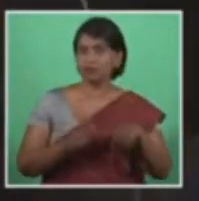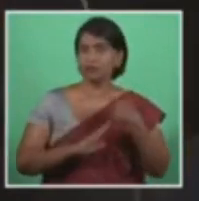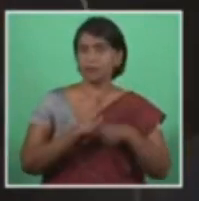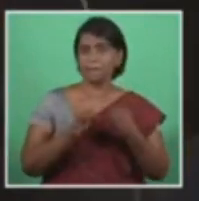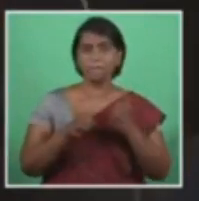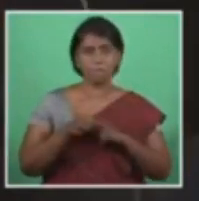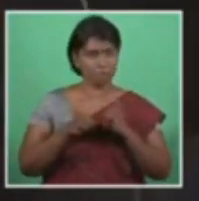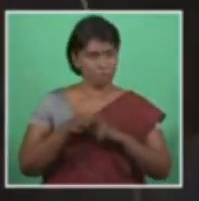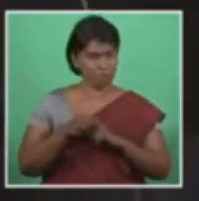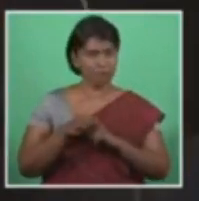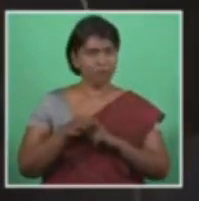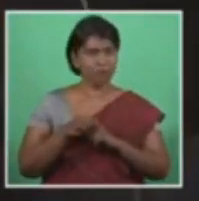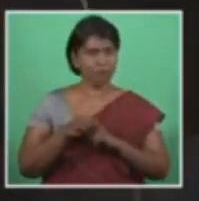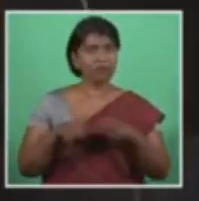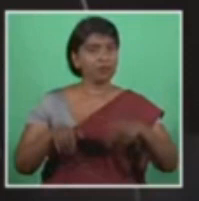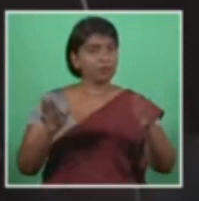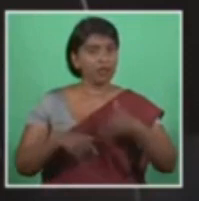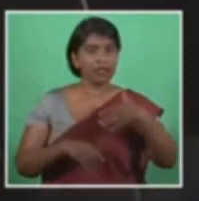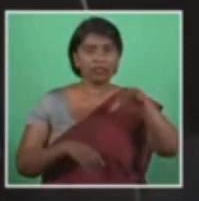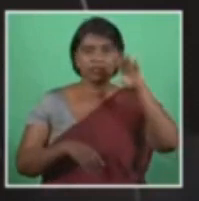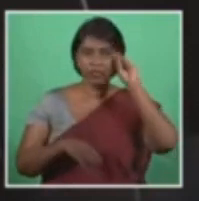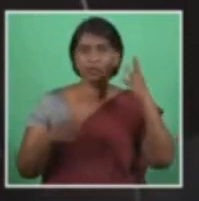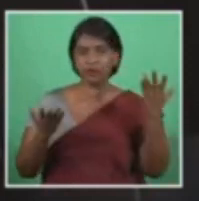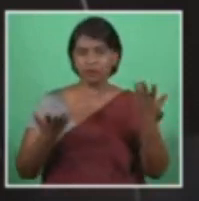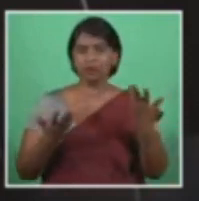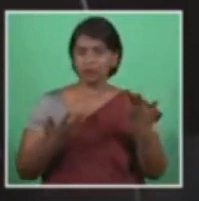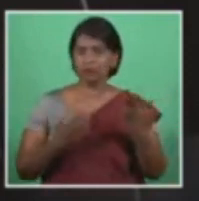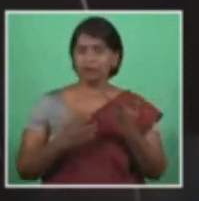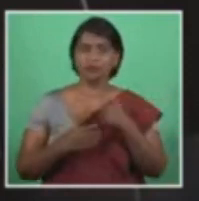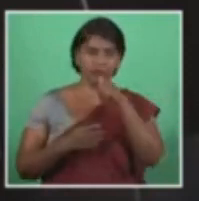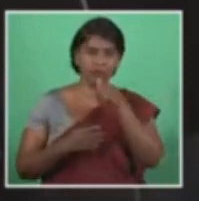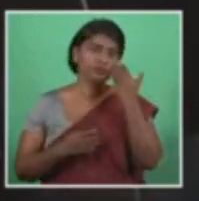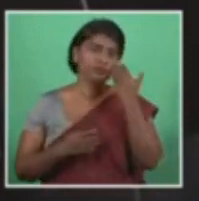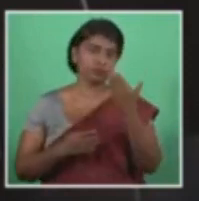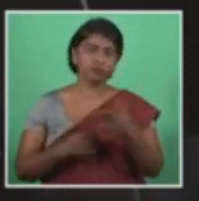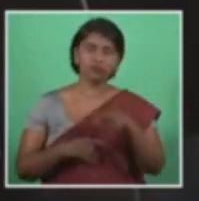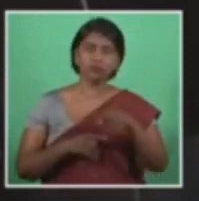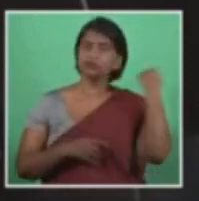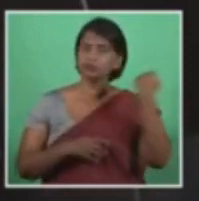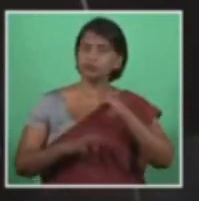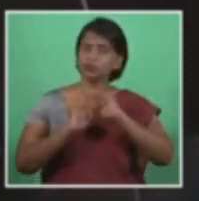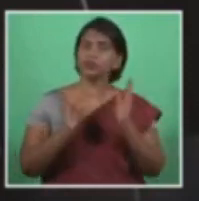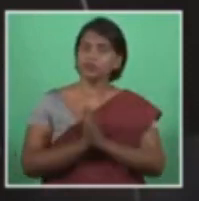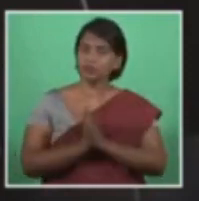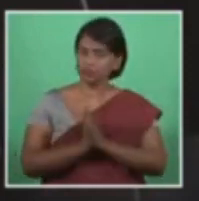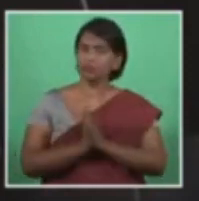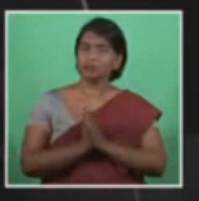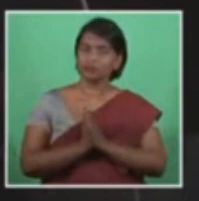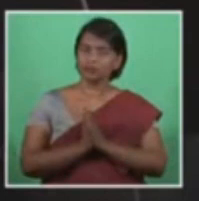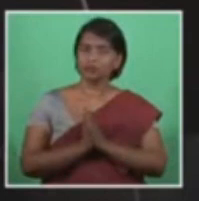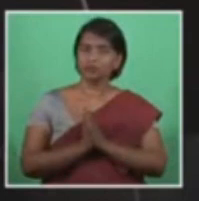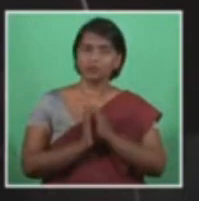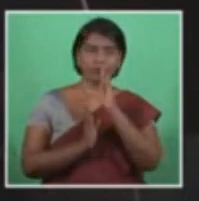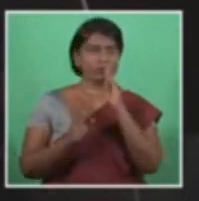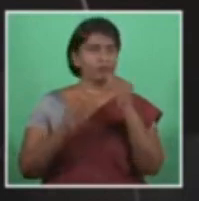ප්‍රශ්නය තාමත් තේරුම් අරගෙන නැති බව ඉතාමත්ම පැහැදිලි. මේ කතා කරන හැම දෙයින් තුලින්ම නිකම්